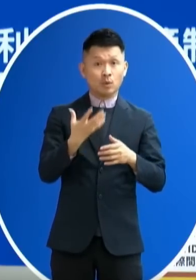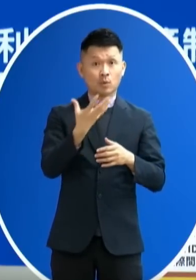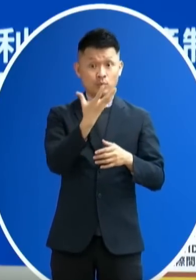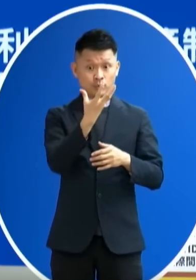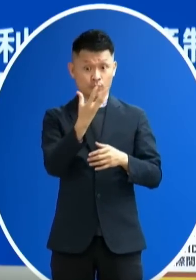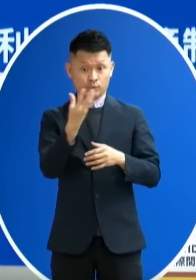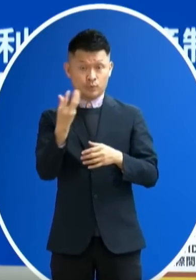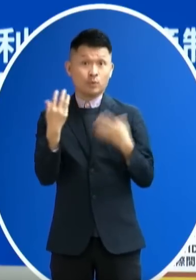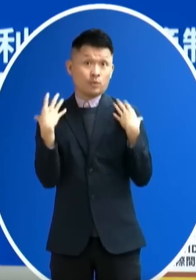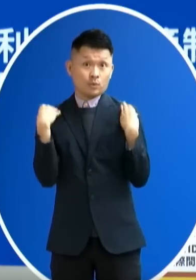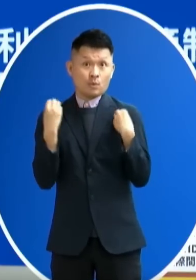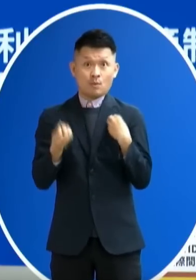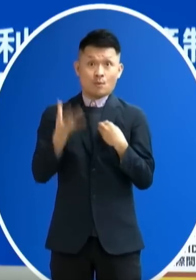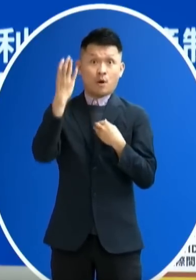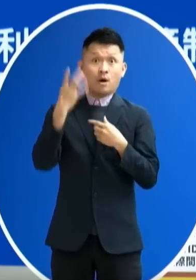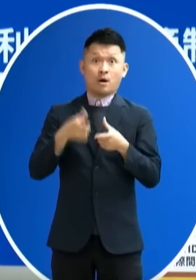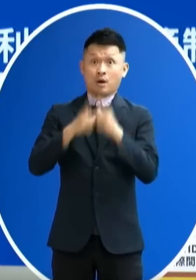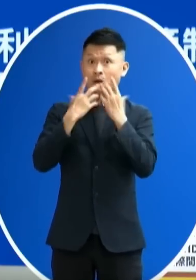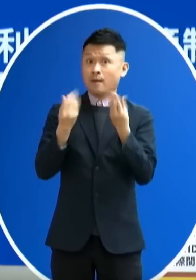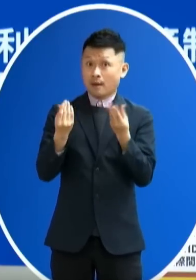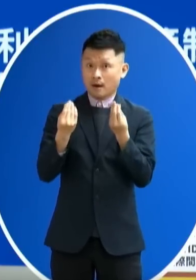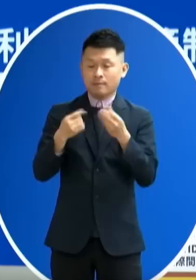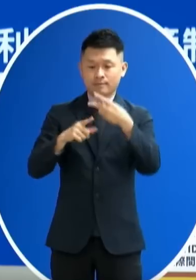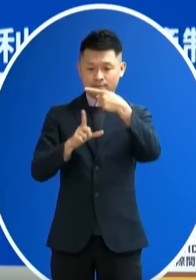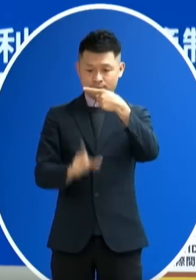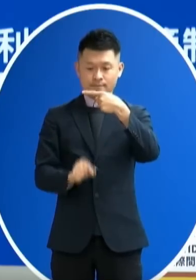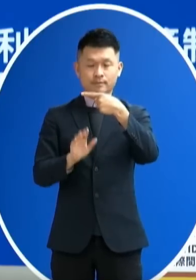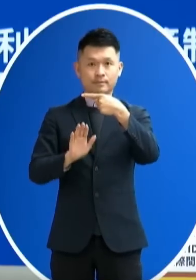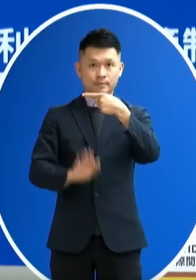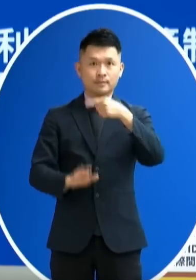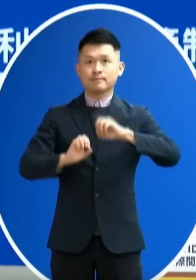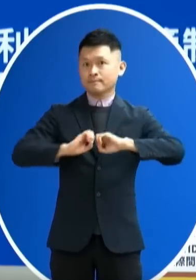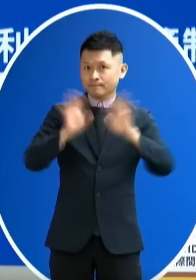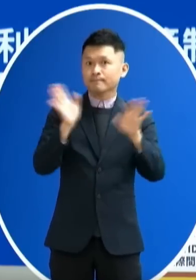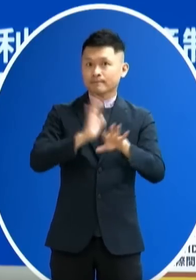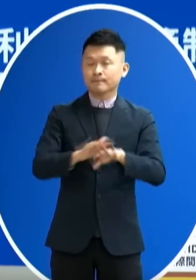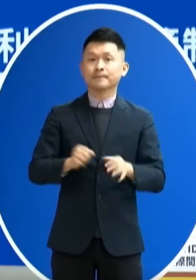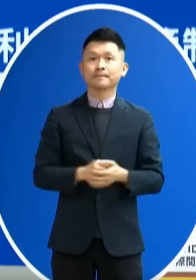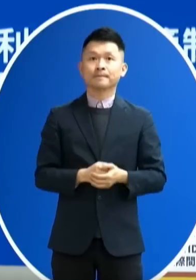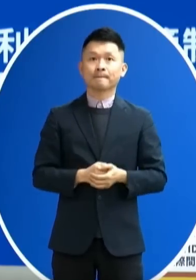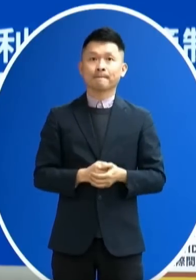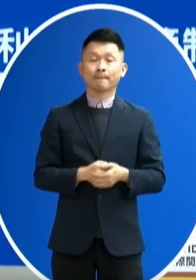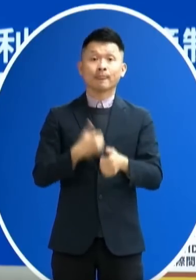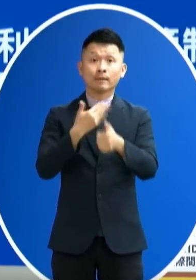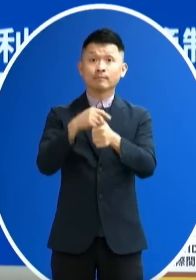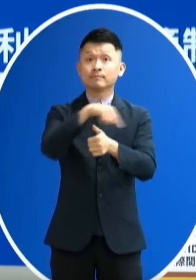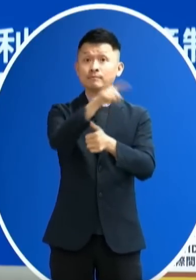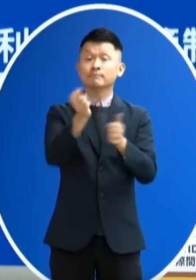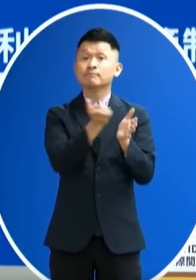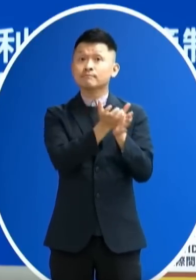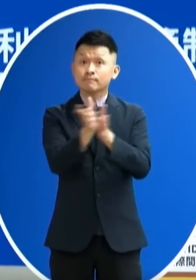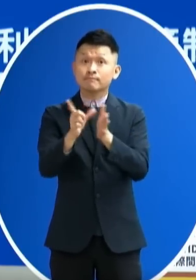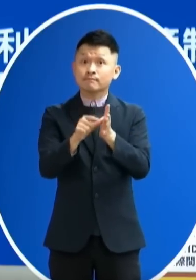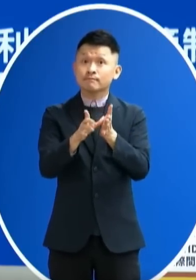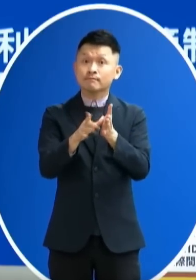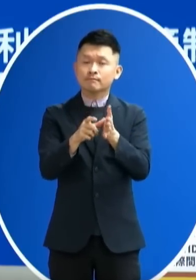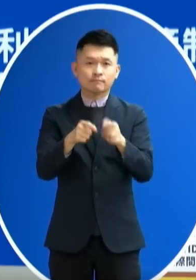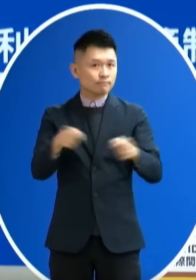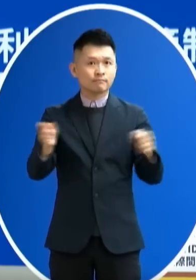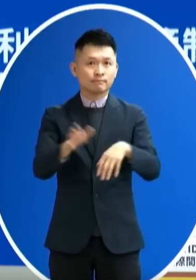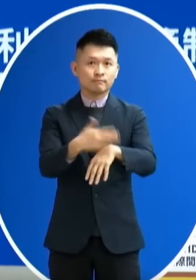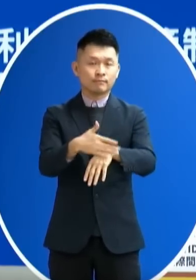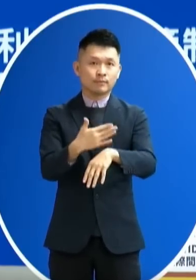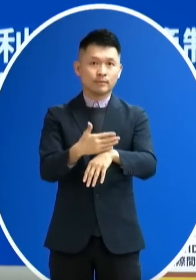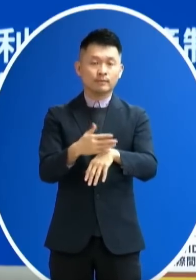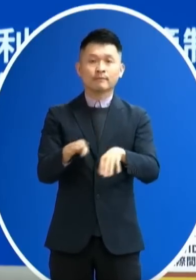在一月底的时候做宣布。那宣布之后，当然会有一个给大家准备的期间，但是不会太长，那就会去